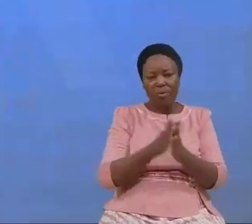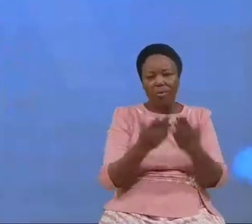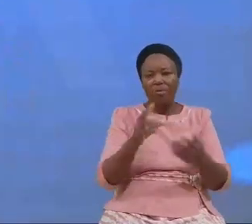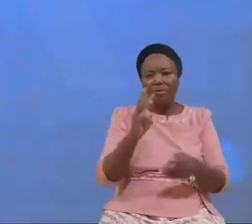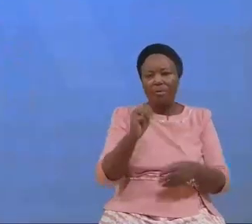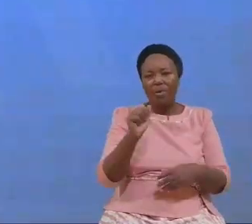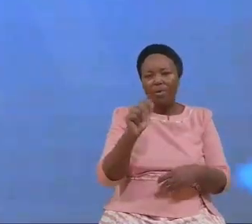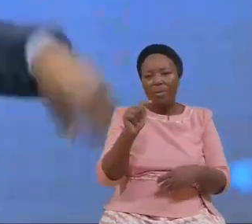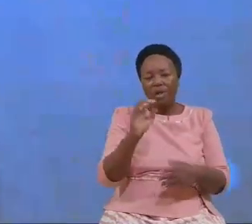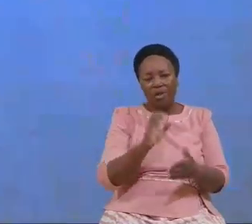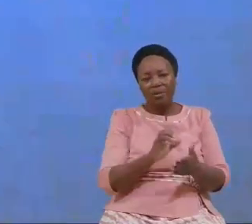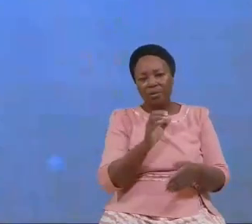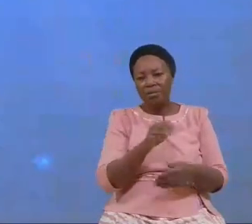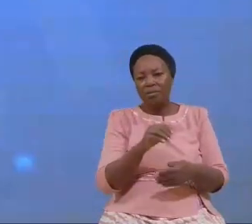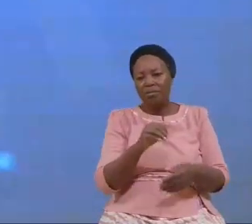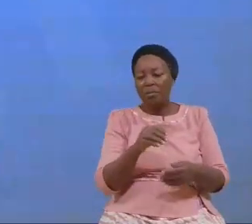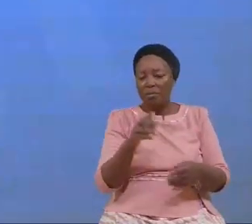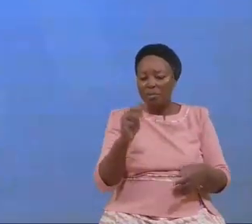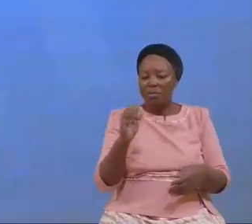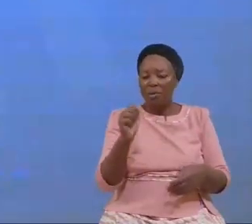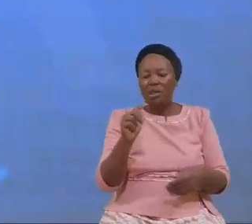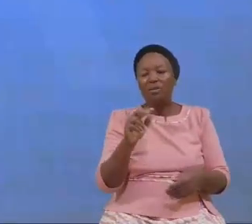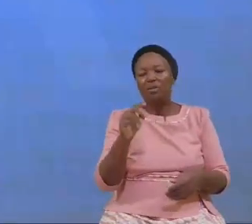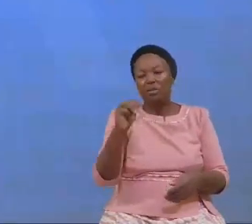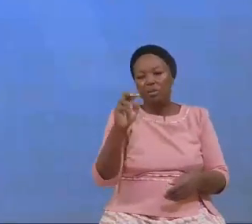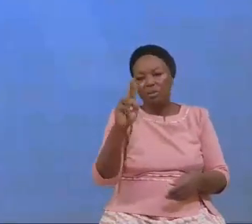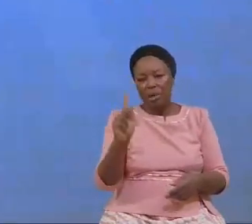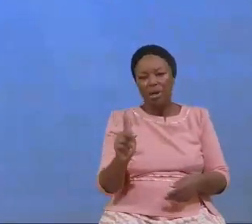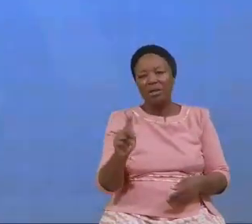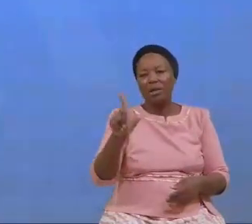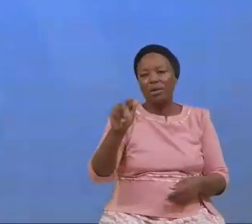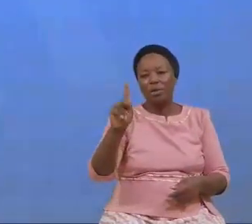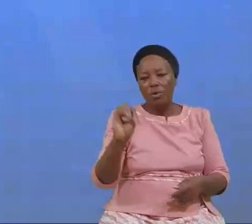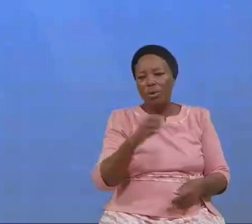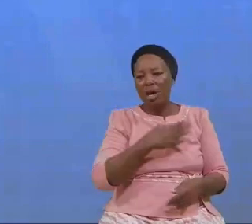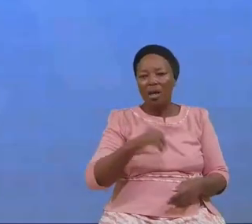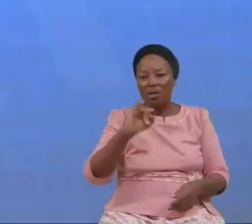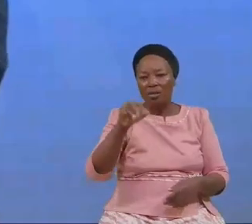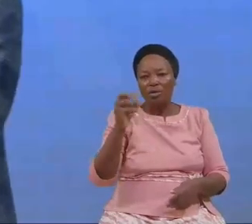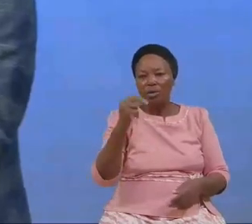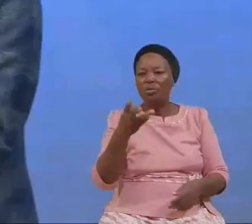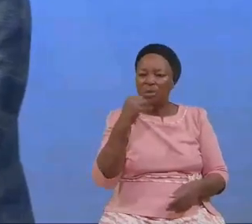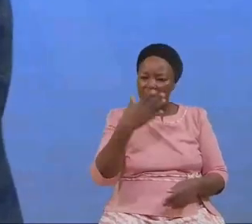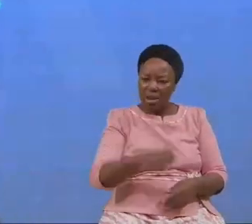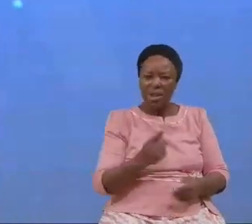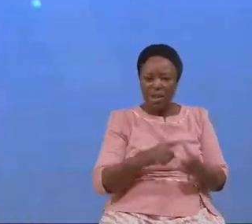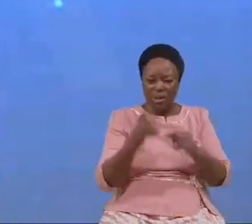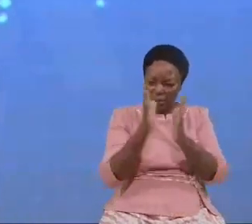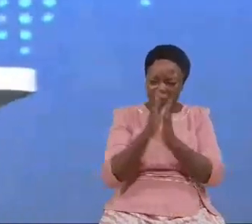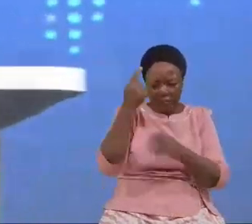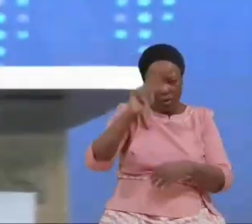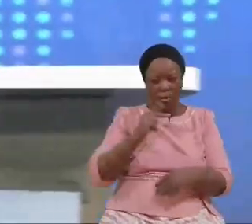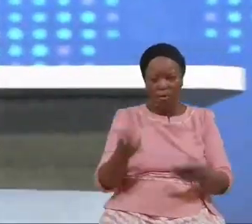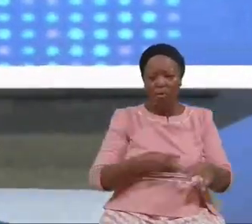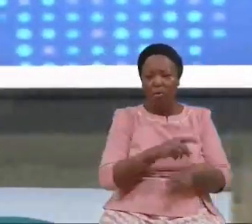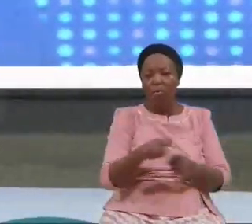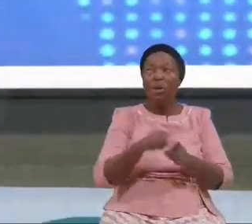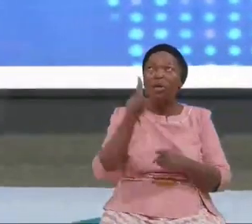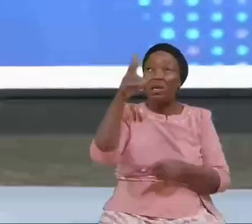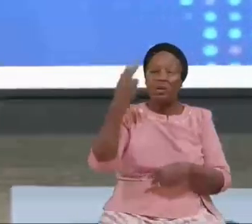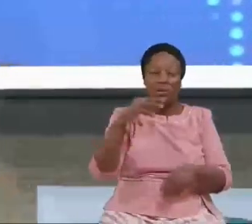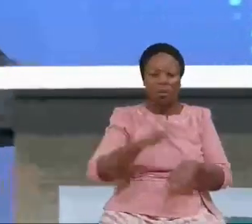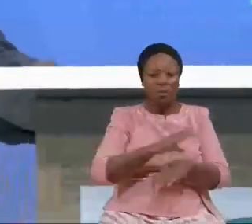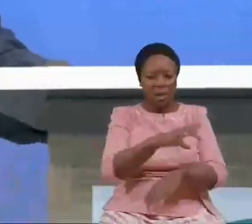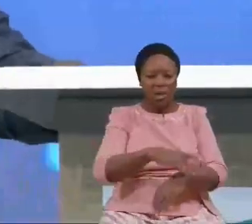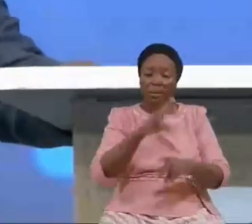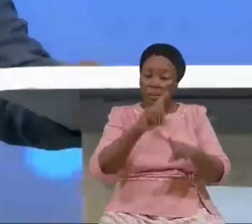Luc Jean il était sur la terre il a intercédé pour nous pendant qu'il était sur la terre maintenant il est